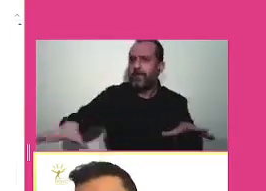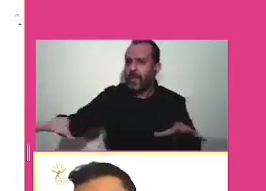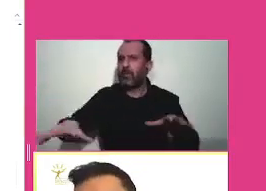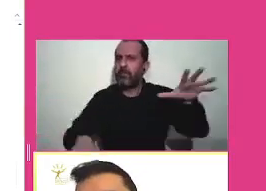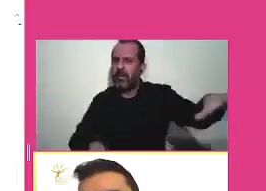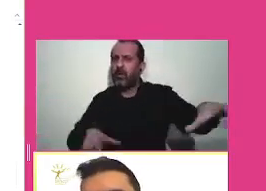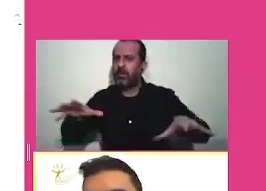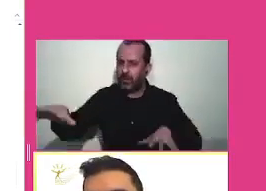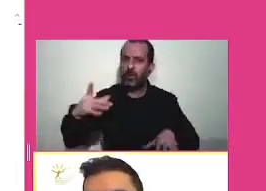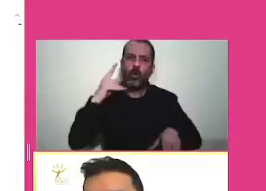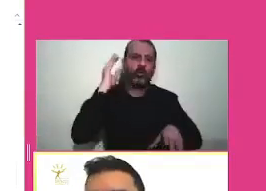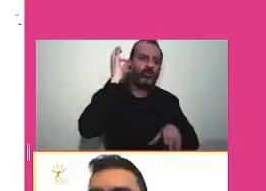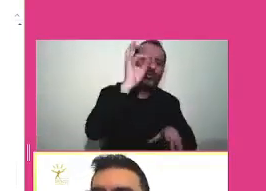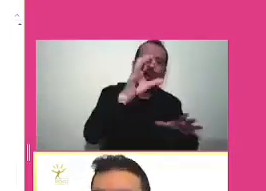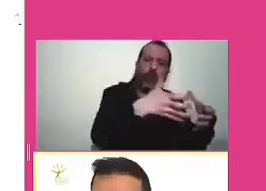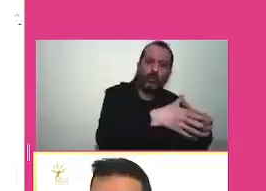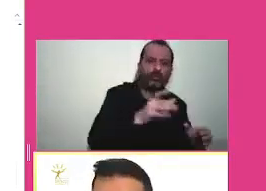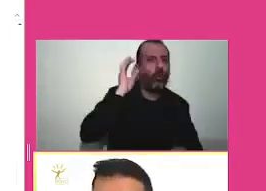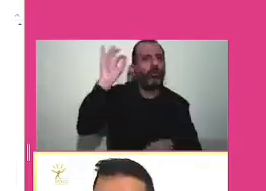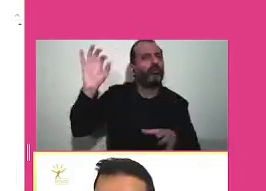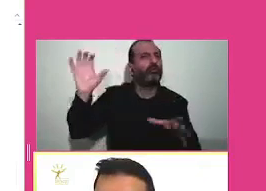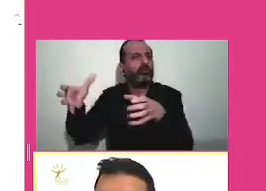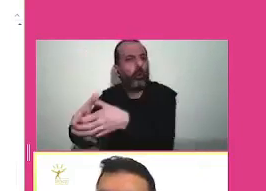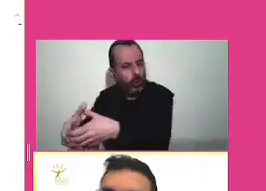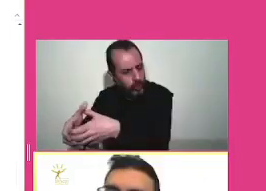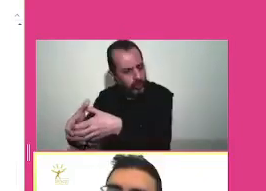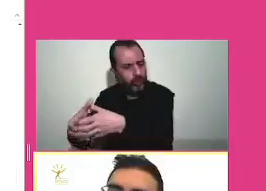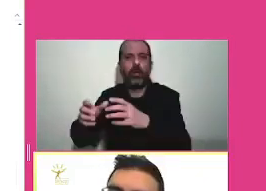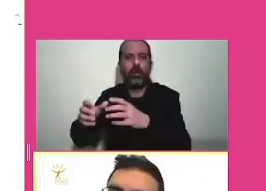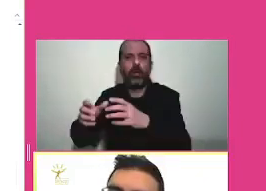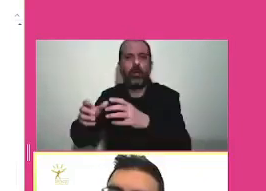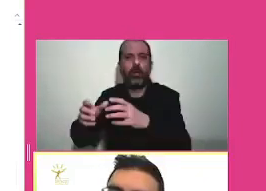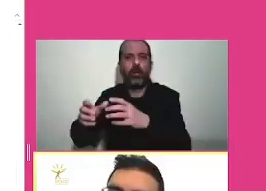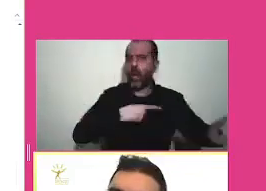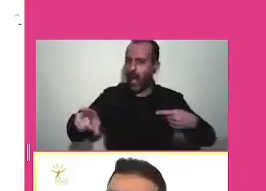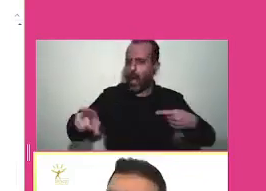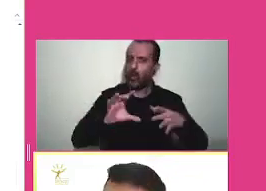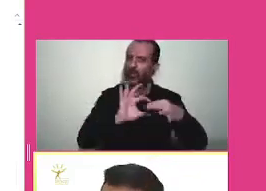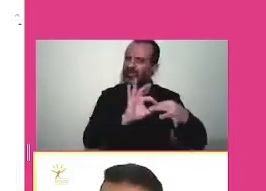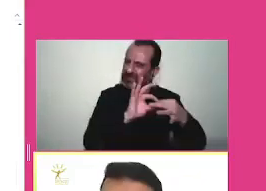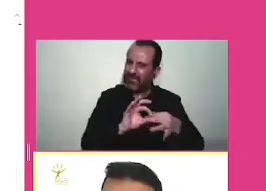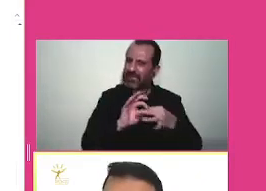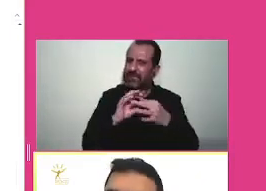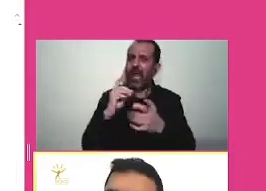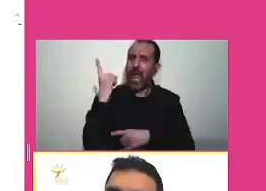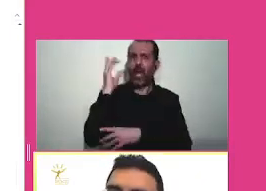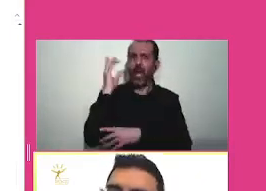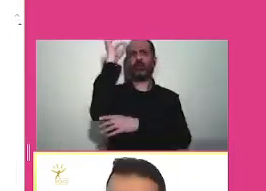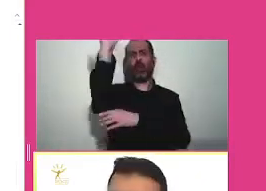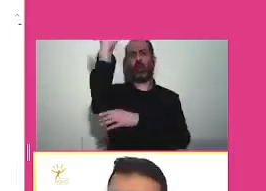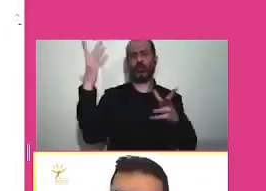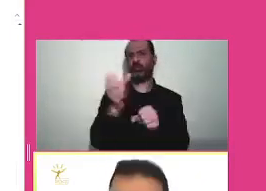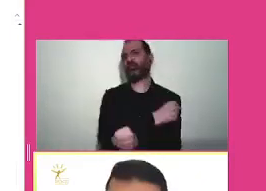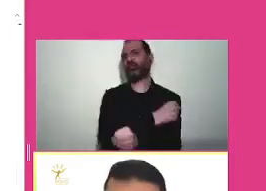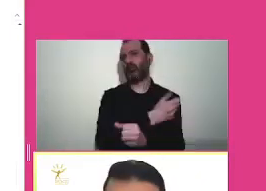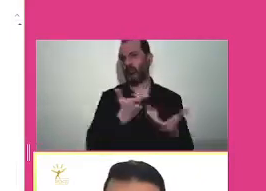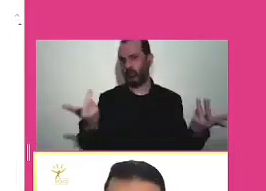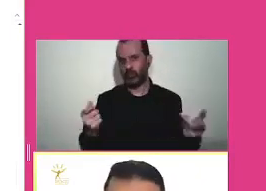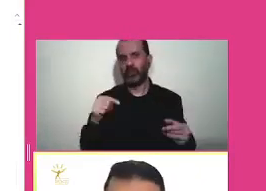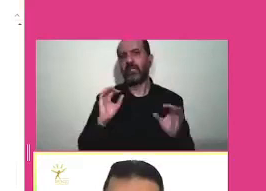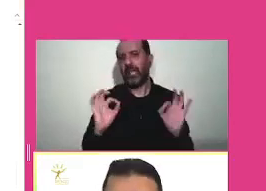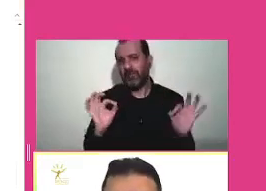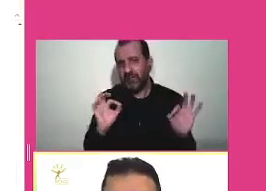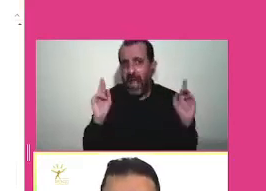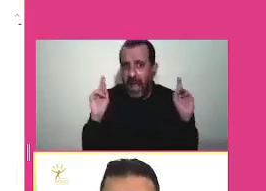target group να συνεργαστούν για να πετύχουν κοινούς σκοπούς. Και ο σκοπός είναι, νομίζω, και θα το καταφέρουμε αυτό, να συνεχίσουμε να